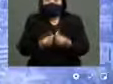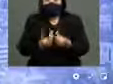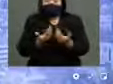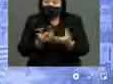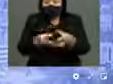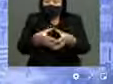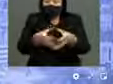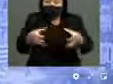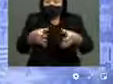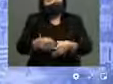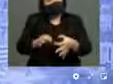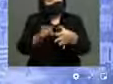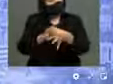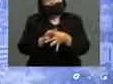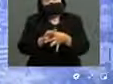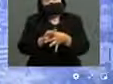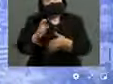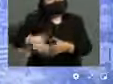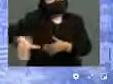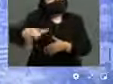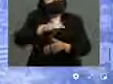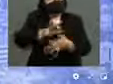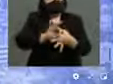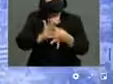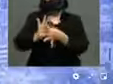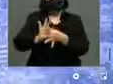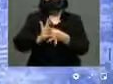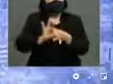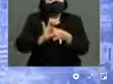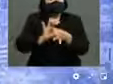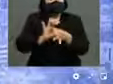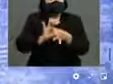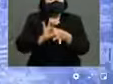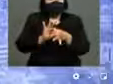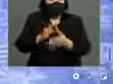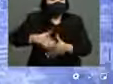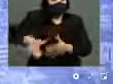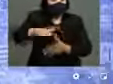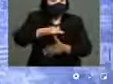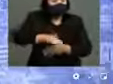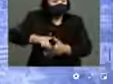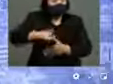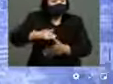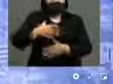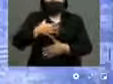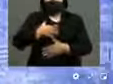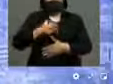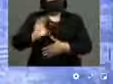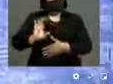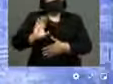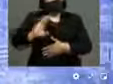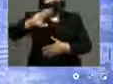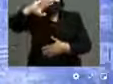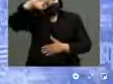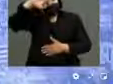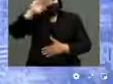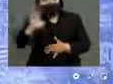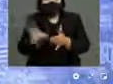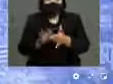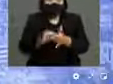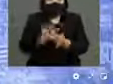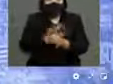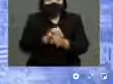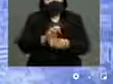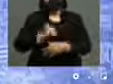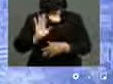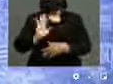คนต่อทุกชีวิตนะครับแล้วก็ทุกๆคนก็ไม่ต้องการการเจ็บไข้ได้ป่วยไม่ต้องการพรากจากคน